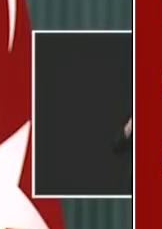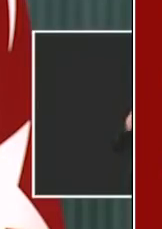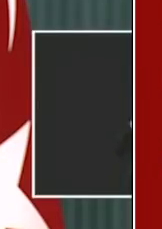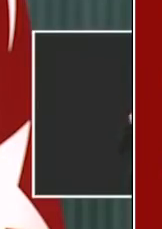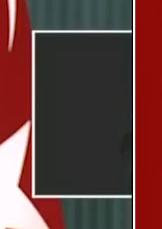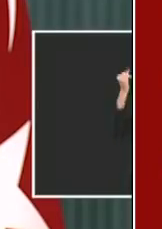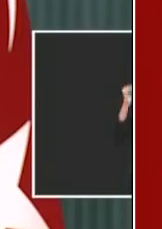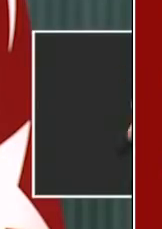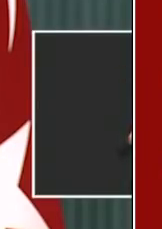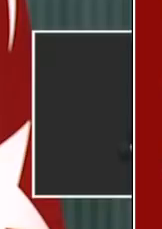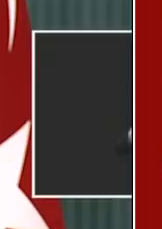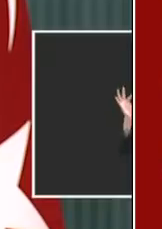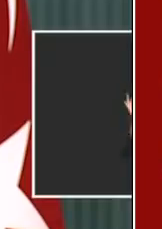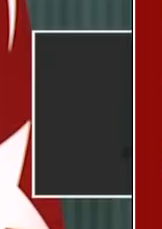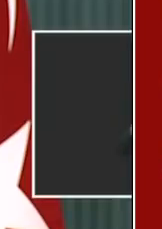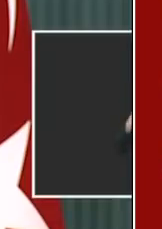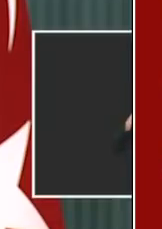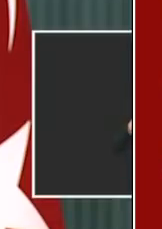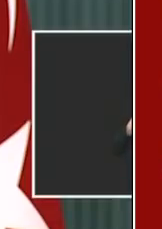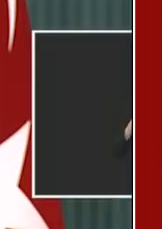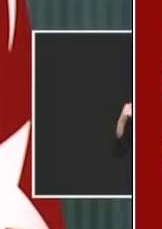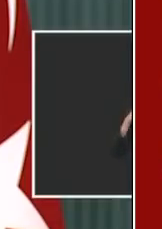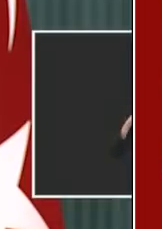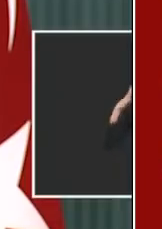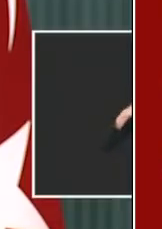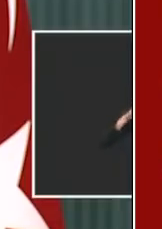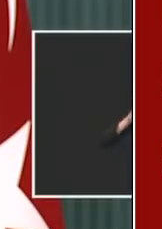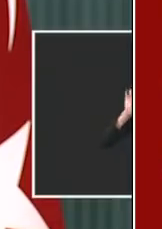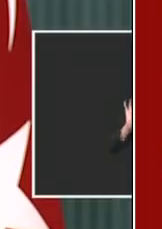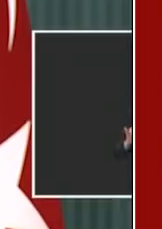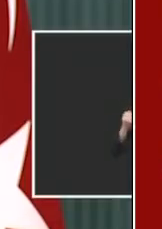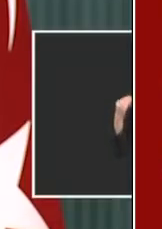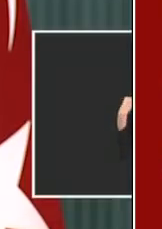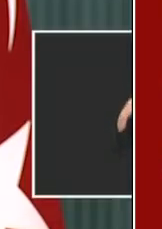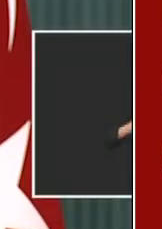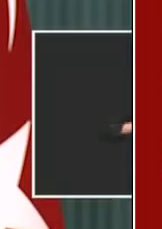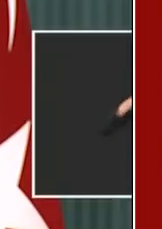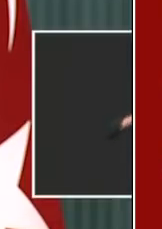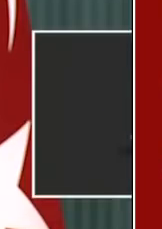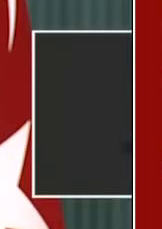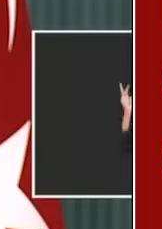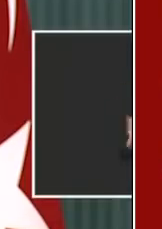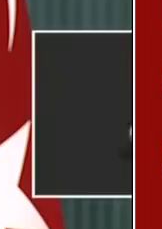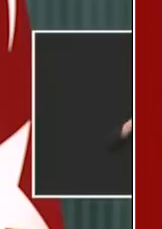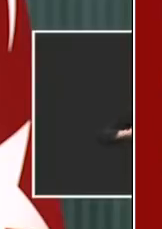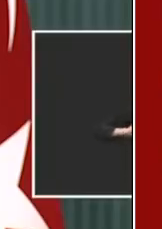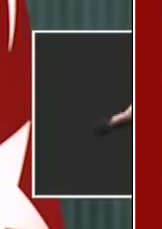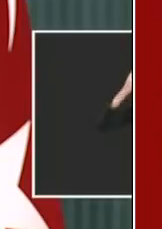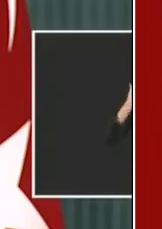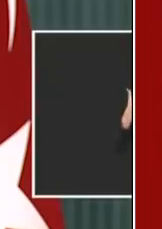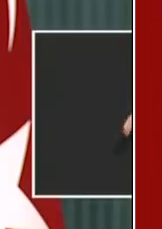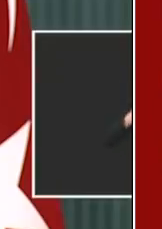ziyaretle Birleşik Arap Emirlikleri ile başlattığımız Yeni dönemi kızla daha ileriye taşımanın